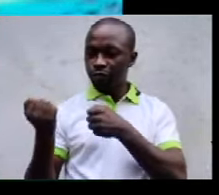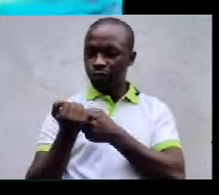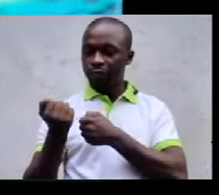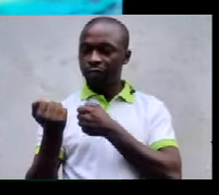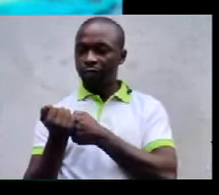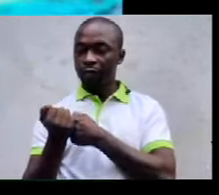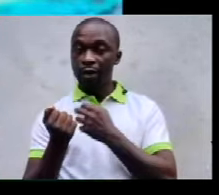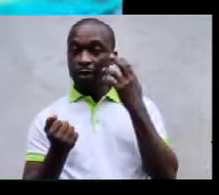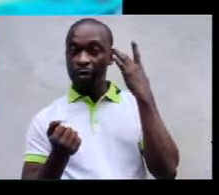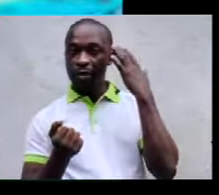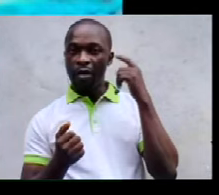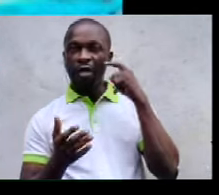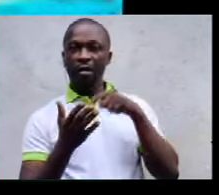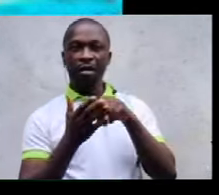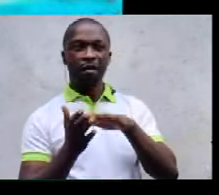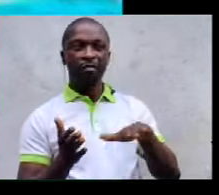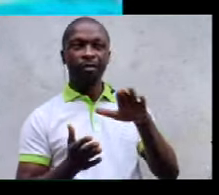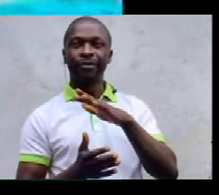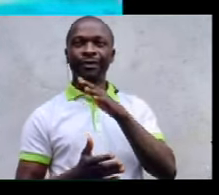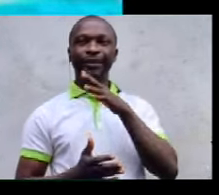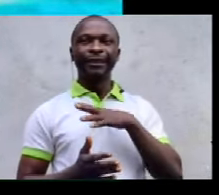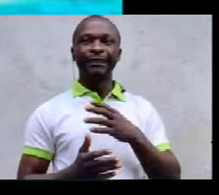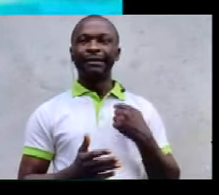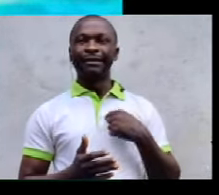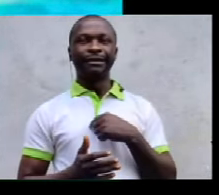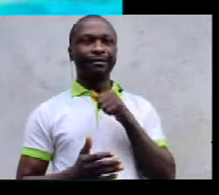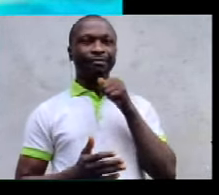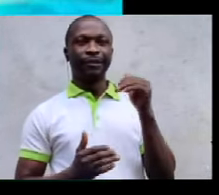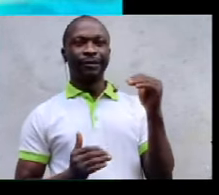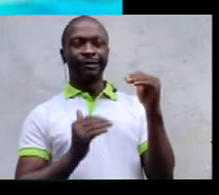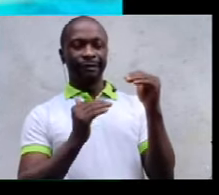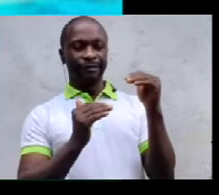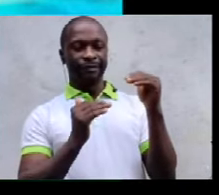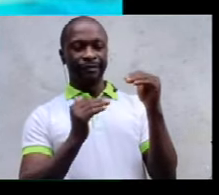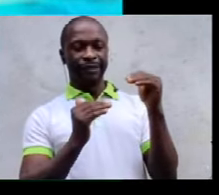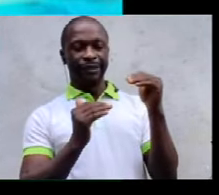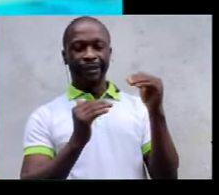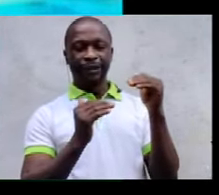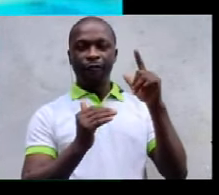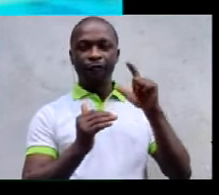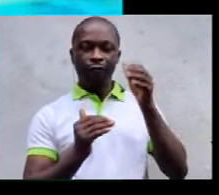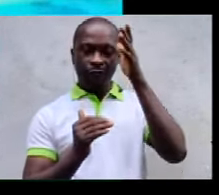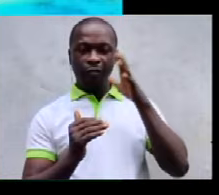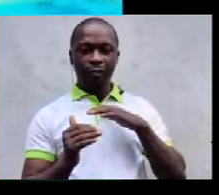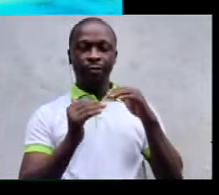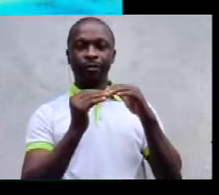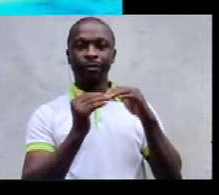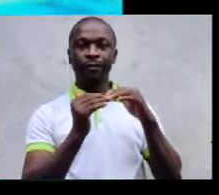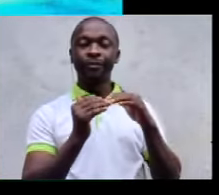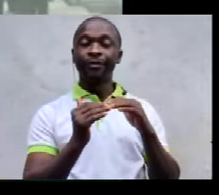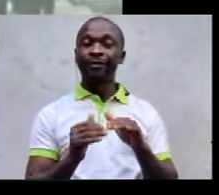inégalités à combattre, comme le témoignent ces femmes dans ce reportage de Nadja Ejar. 8 mars